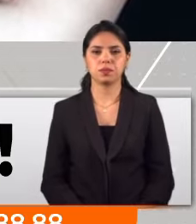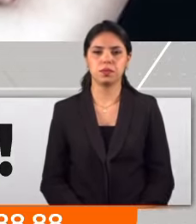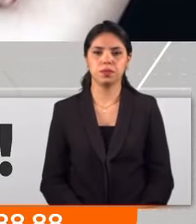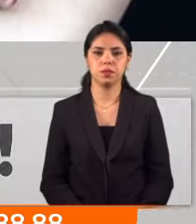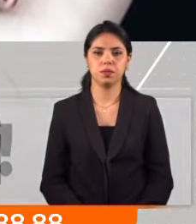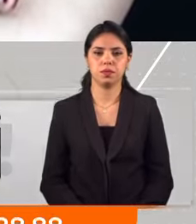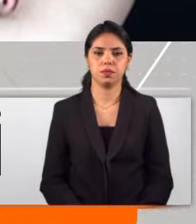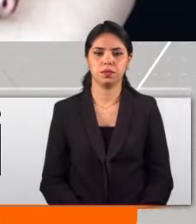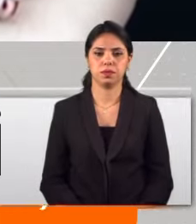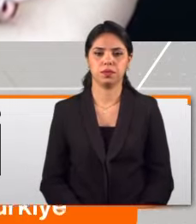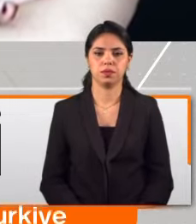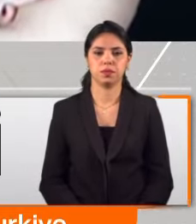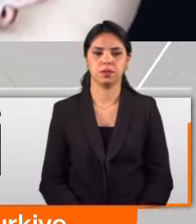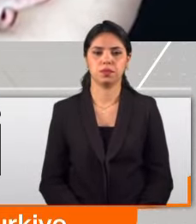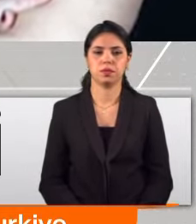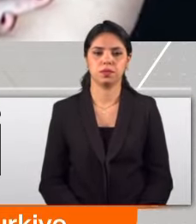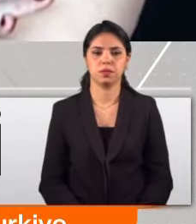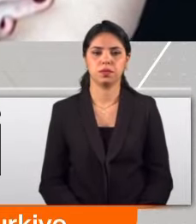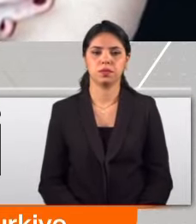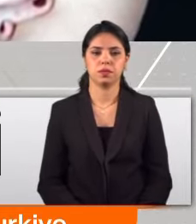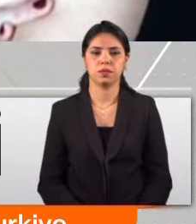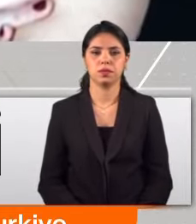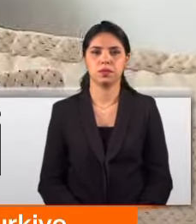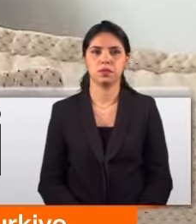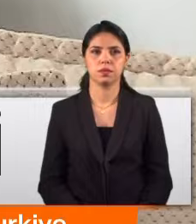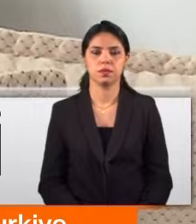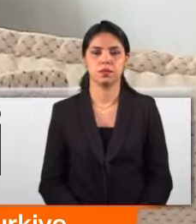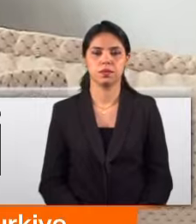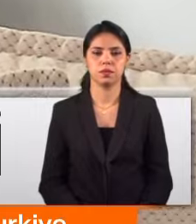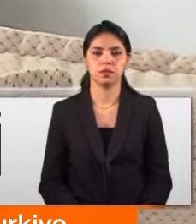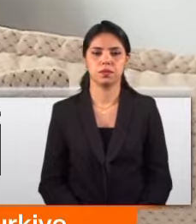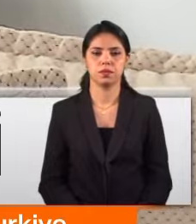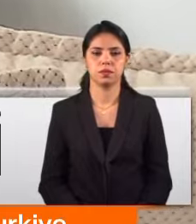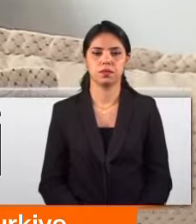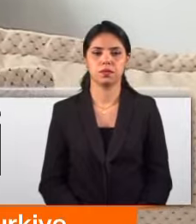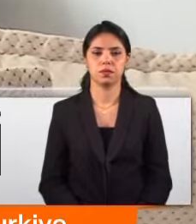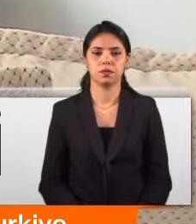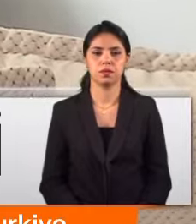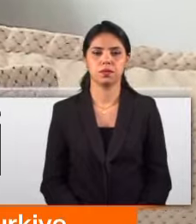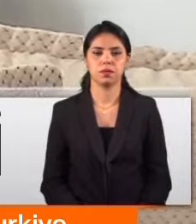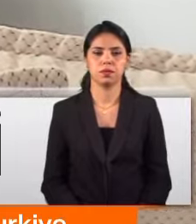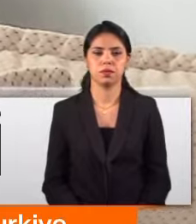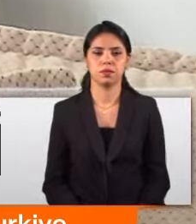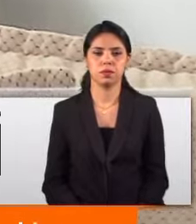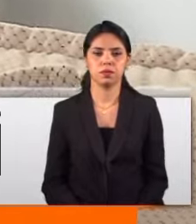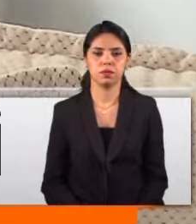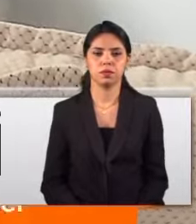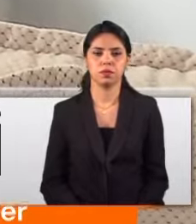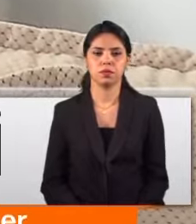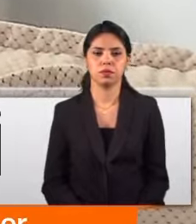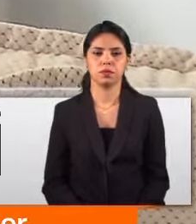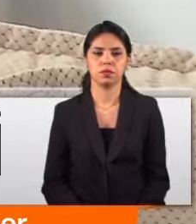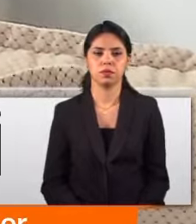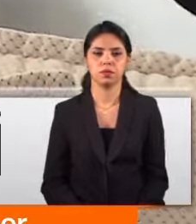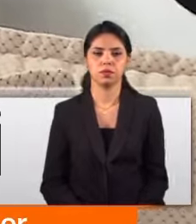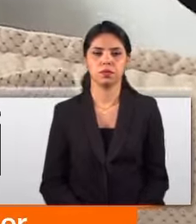söylendi. Şimdi de salıverildiği söyleniyor. Garibim. Ver, çek öteye, çek beri. Önce baba,